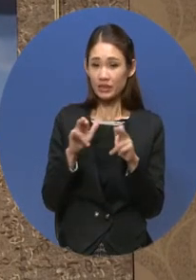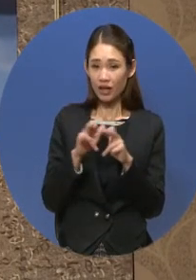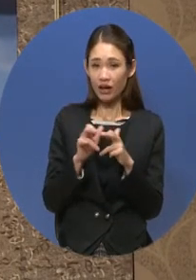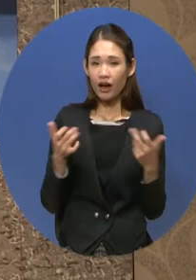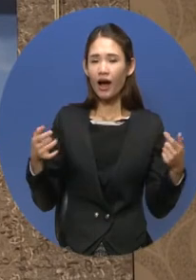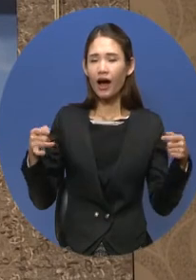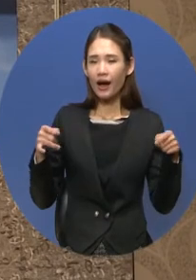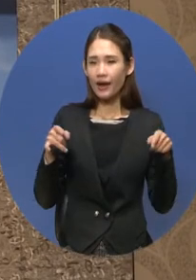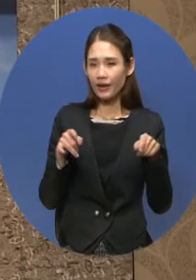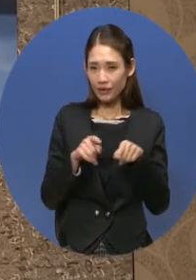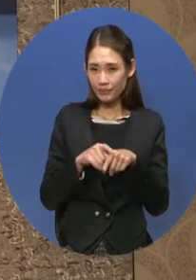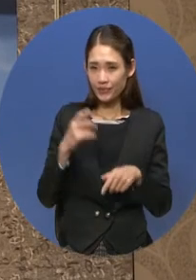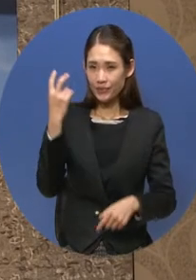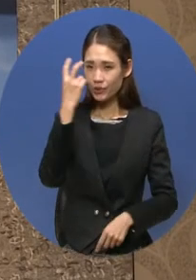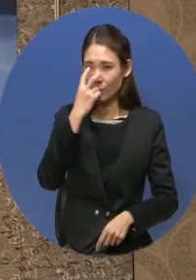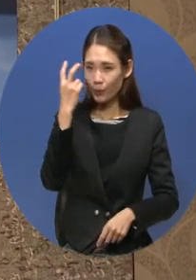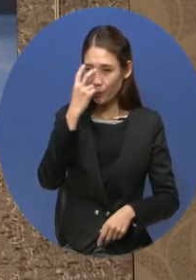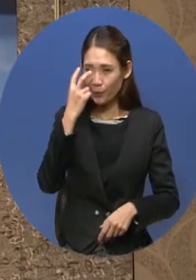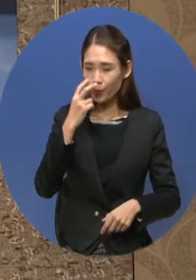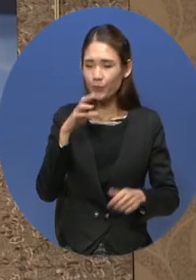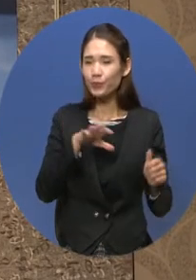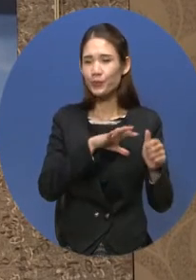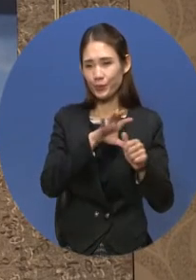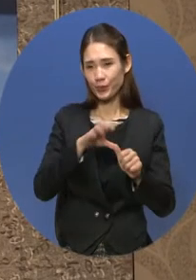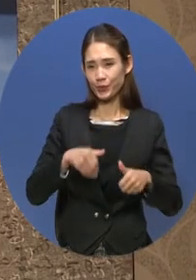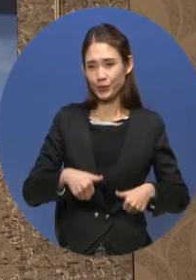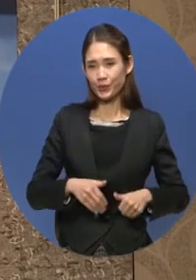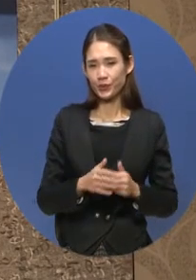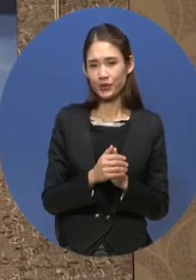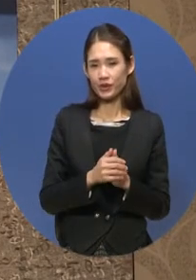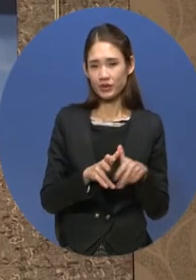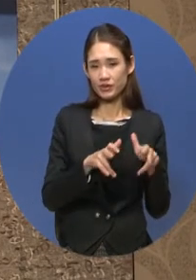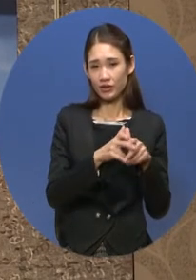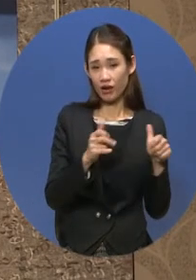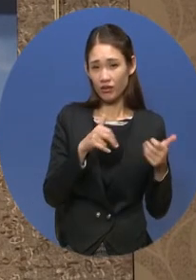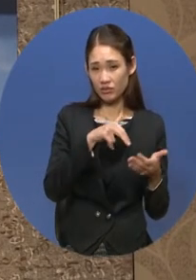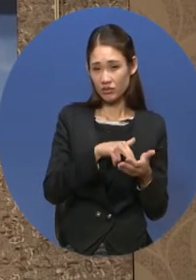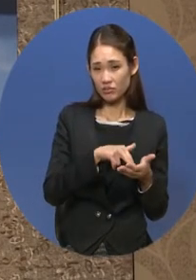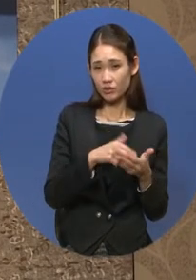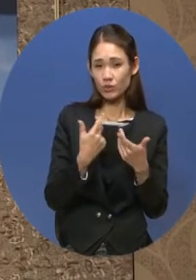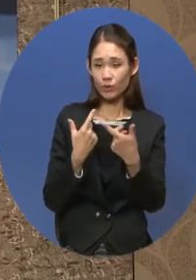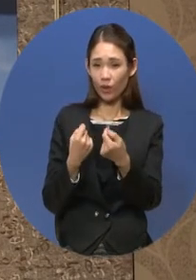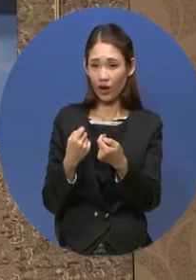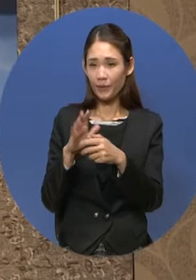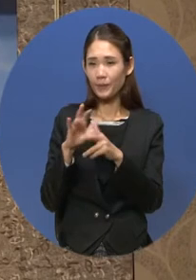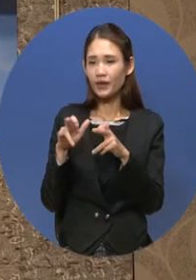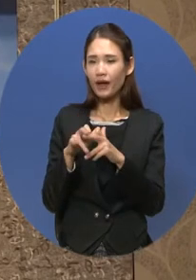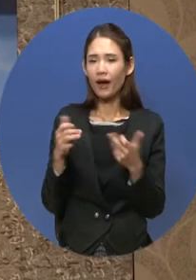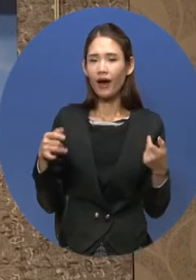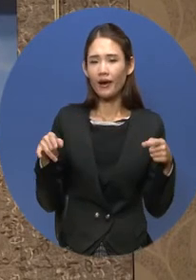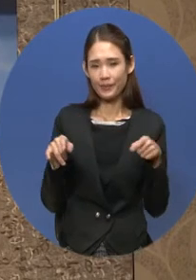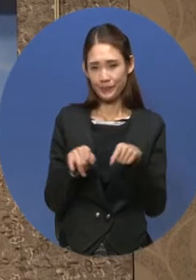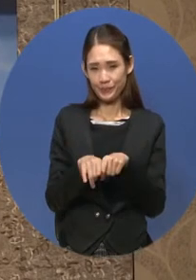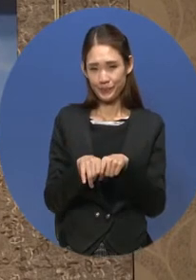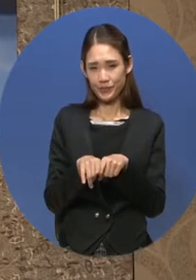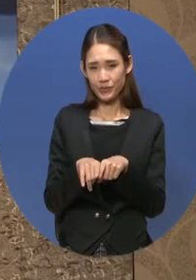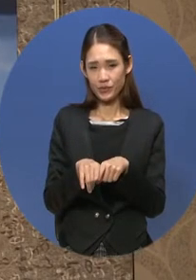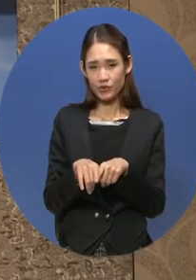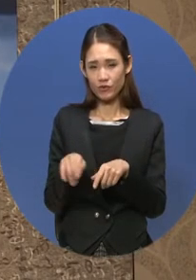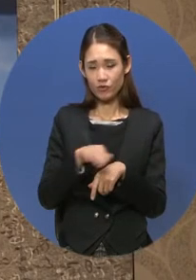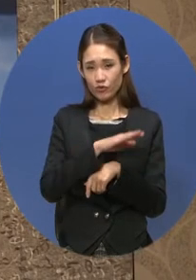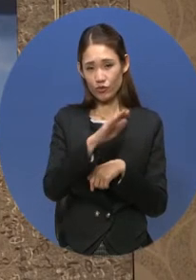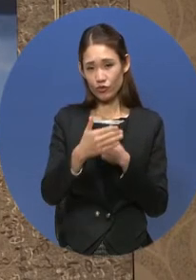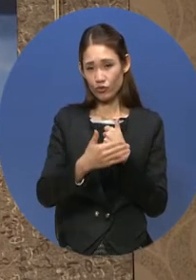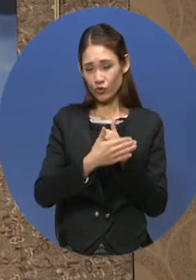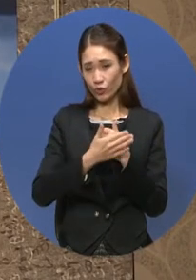장애인들은 비장애인과 함께 우리가 돌봐줘야 되는 거고요. 또 장애인들도 역시 우리 비장애인들과 함께 하고 그들도